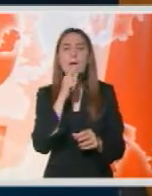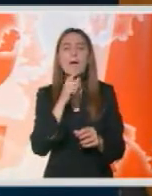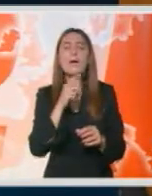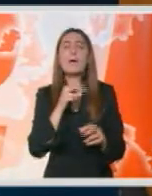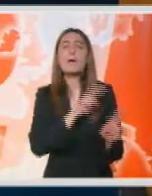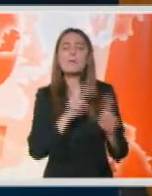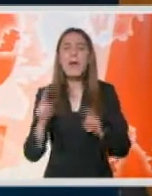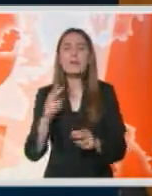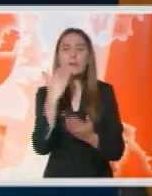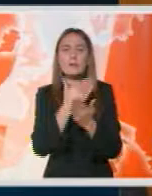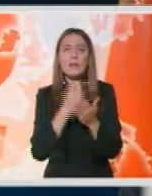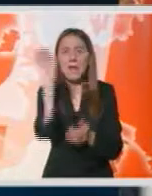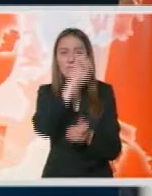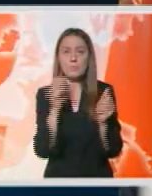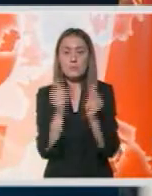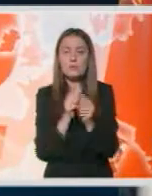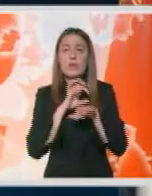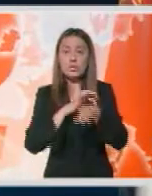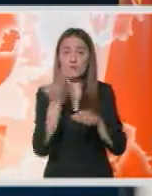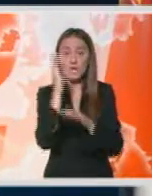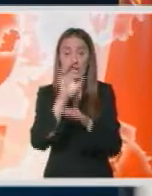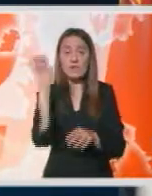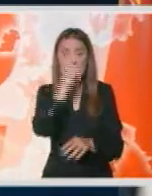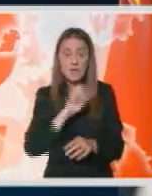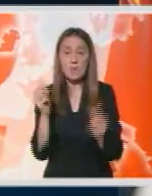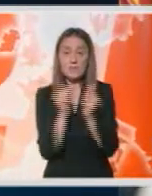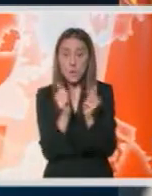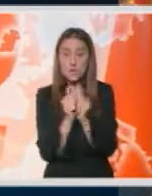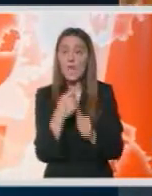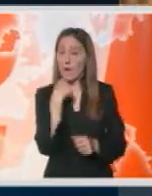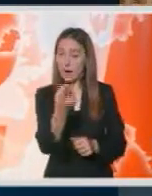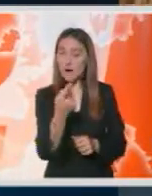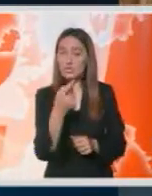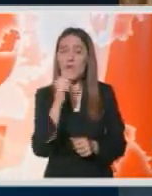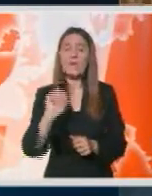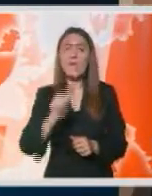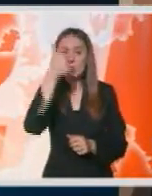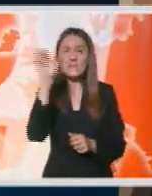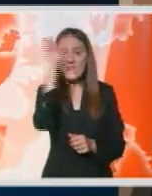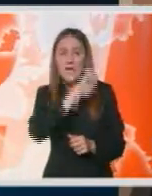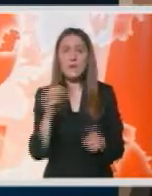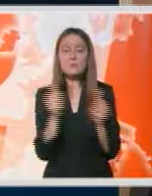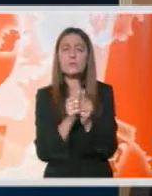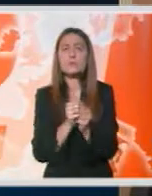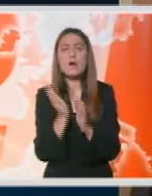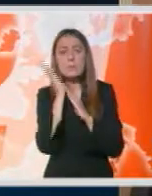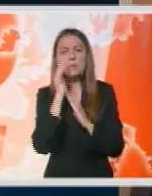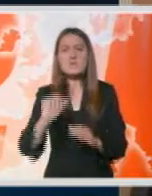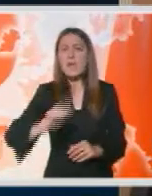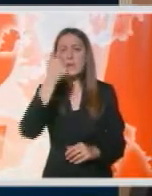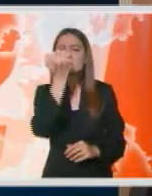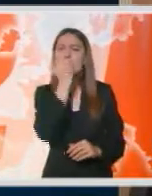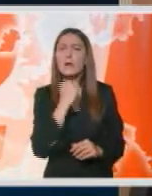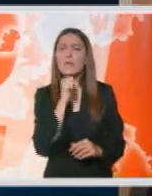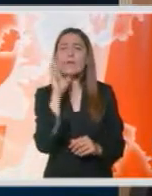tekovina Evropske unije. Šef delegacije Evropske unije Vincent Dežer kaže da jedinstvo Evropske unije počiva na jedinstvenim